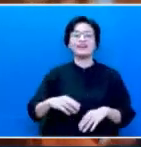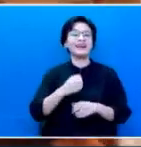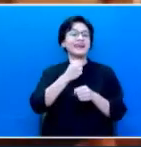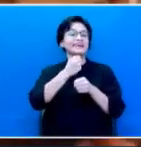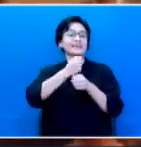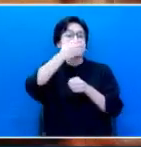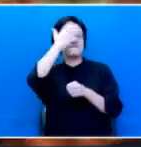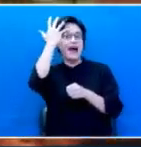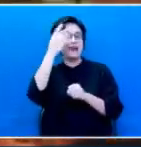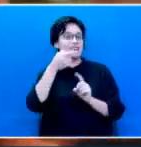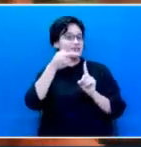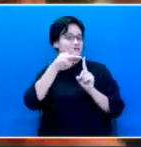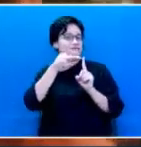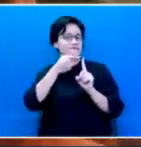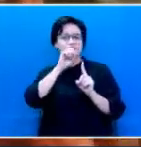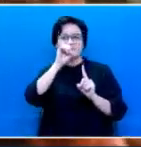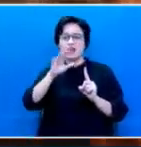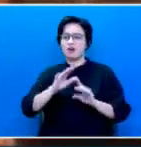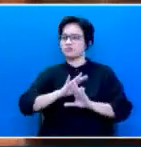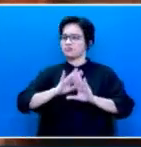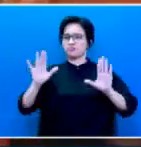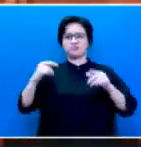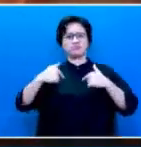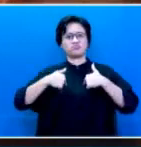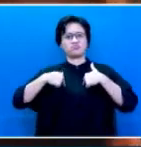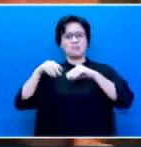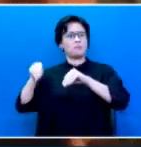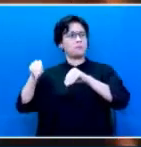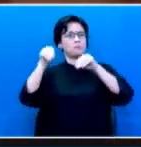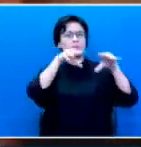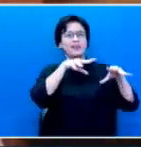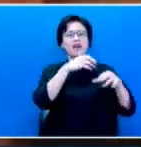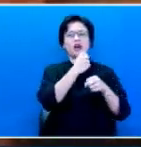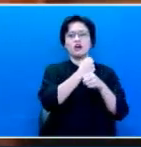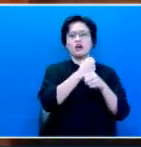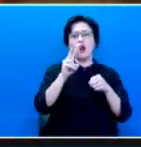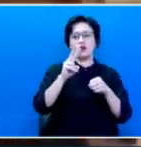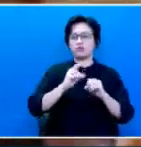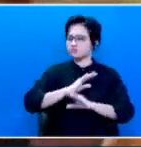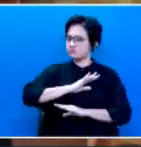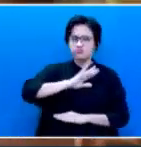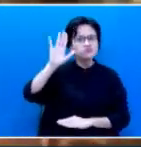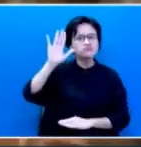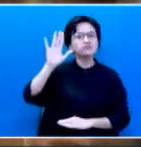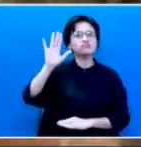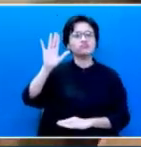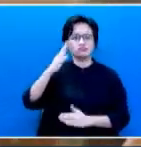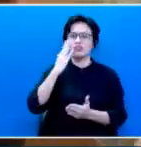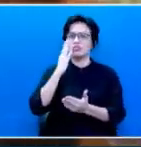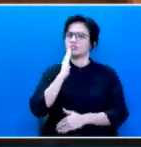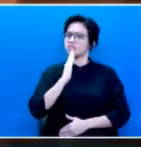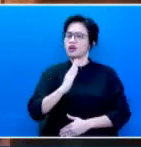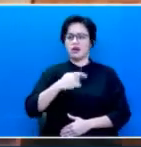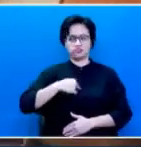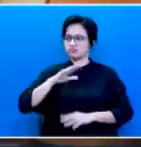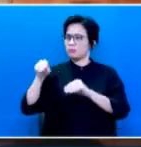rakaabmingraka dengan tegas membantah Akan berpindah ke partai golongan karya pernyataan ini ia